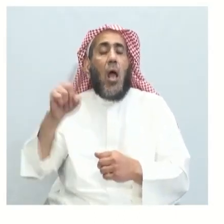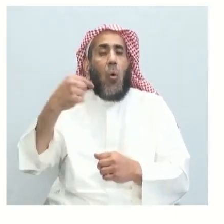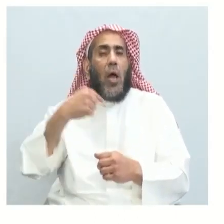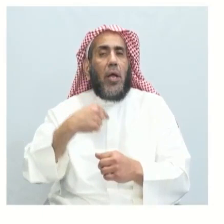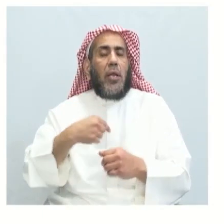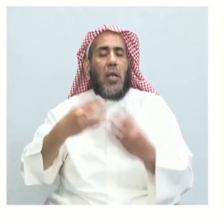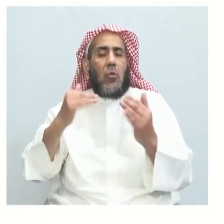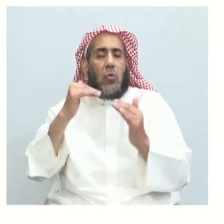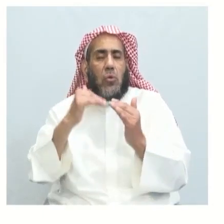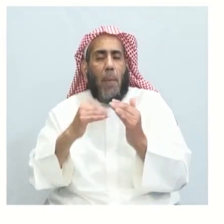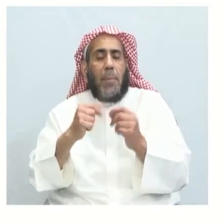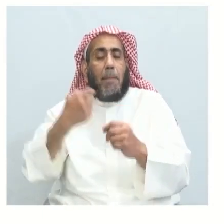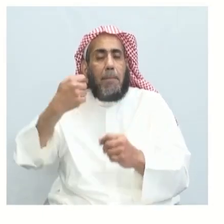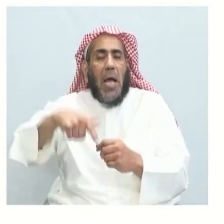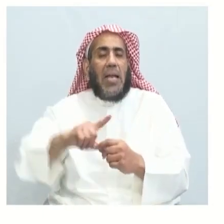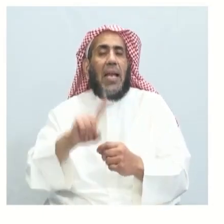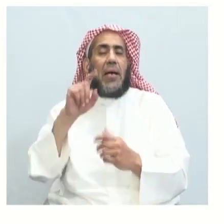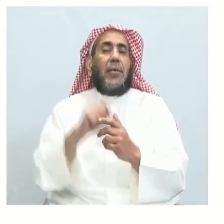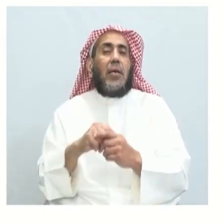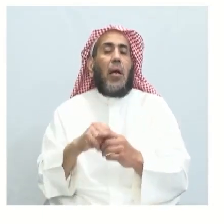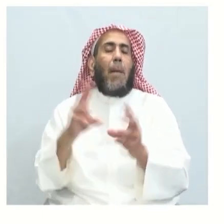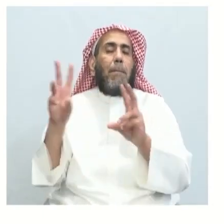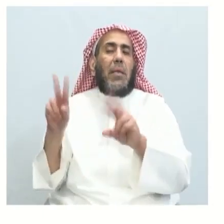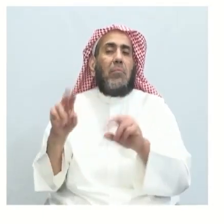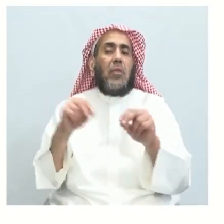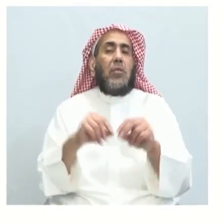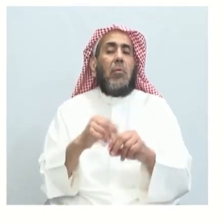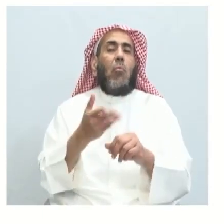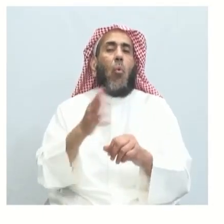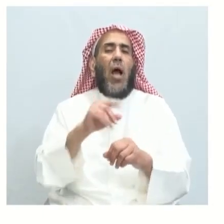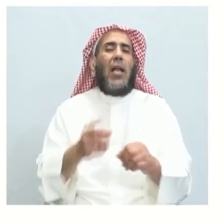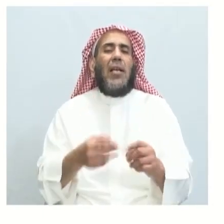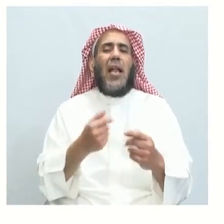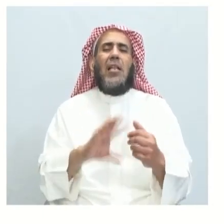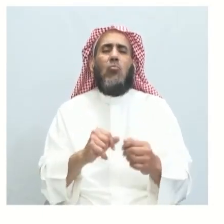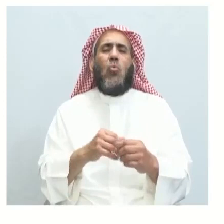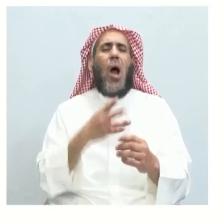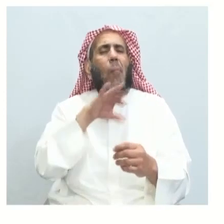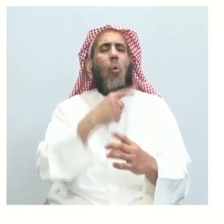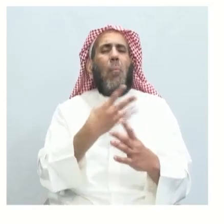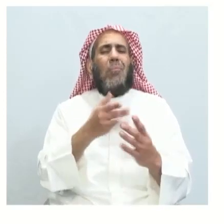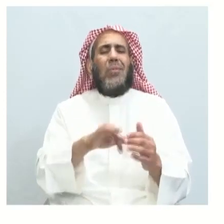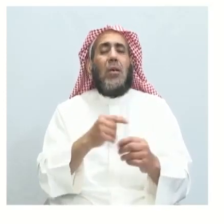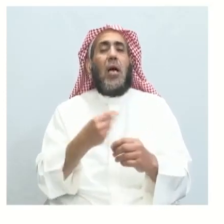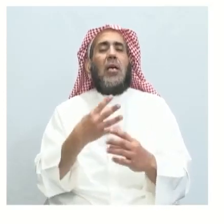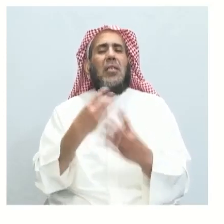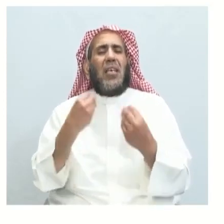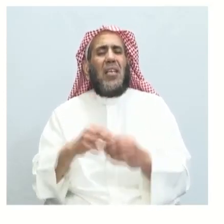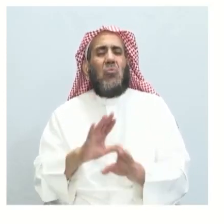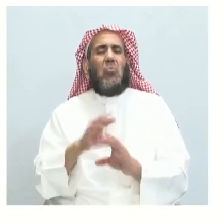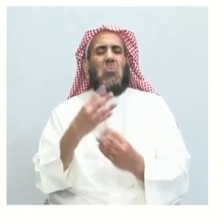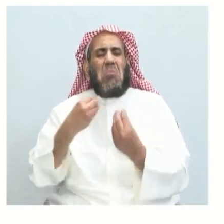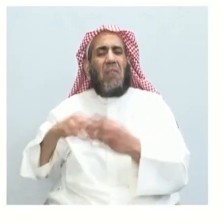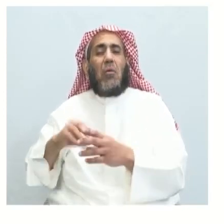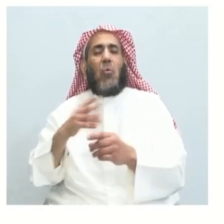انزلت نفسي من مال الله بمنزله والي اليتيم ان استغنيت عففت